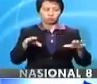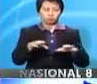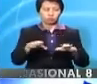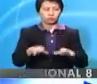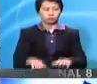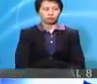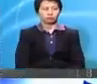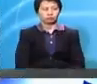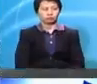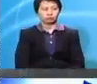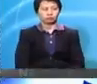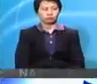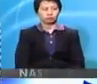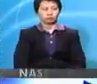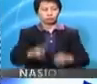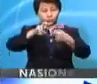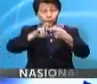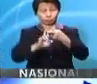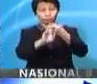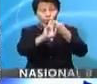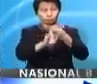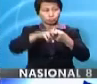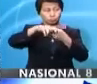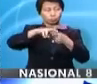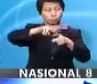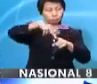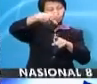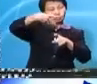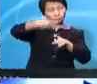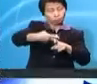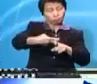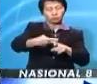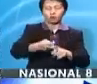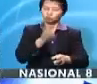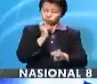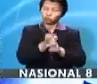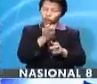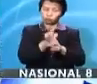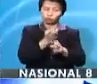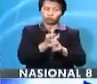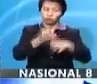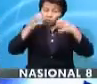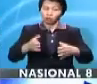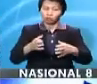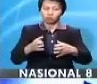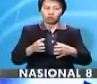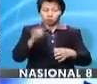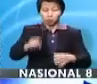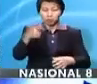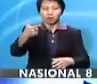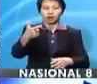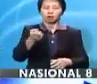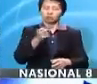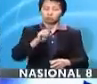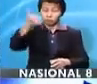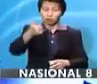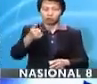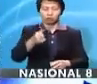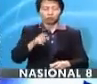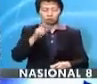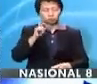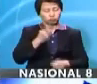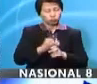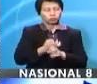dilakukan. So, gymnastik ni you susah nak kata confirm sure dia boleh menang. Dia kena based